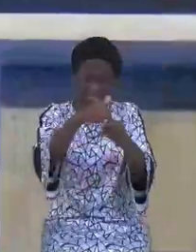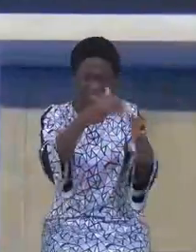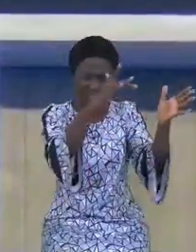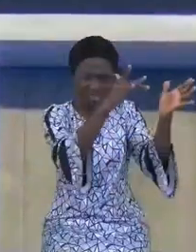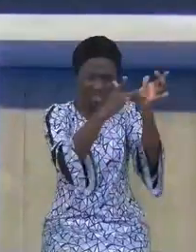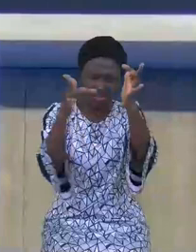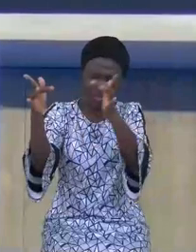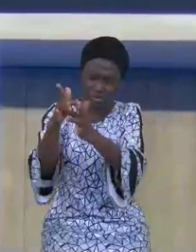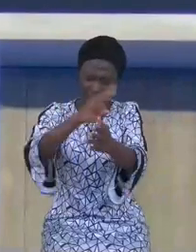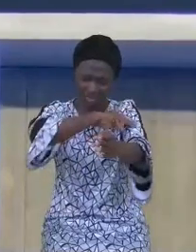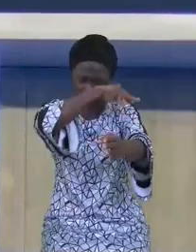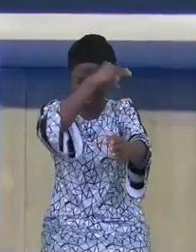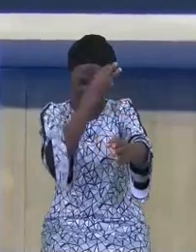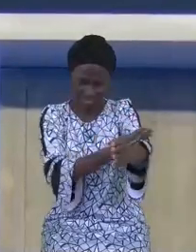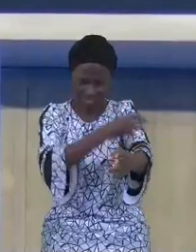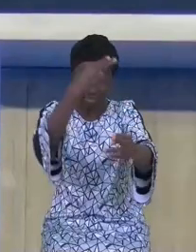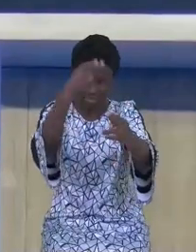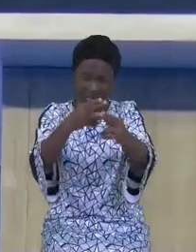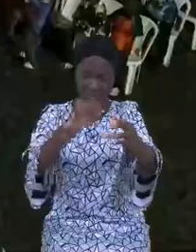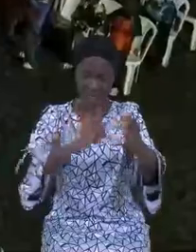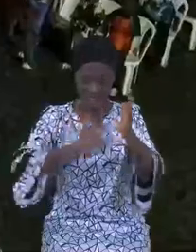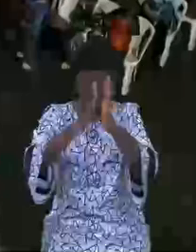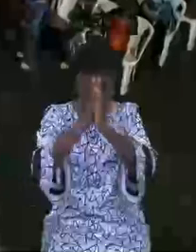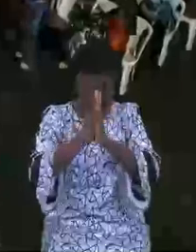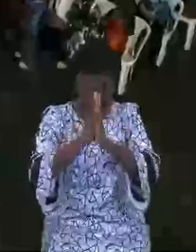Au nom puissant de Jésus, j'ai prié.